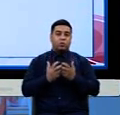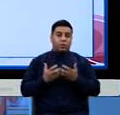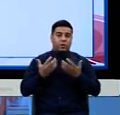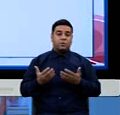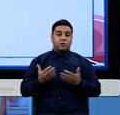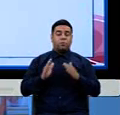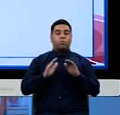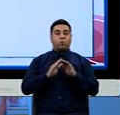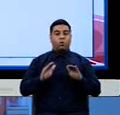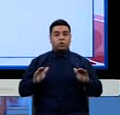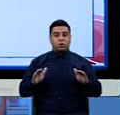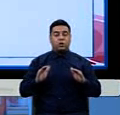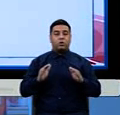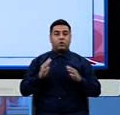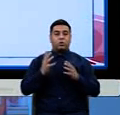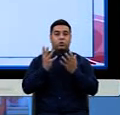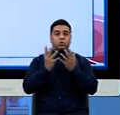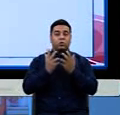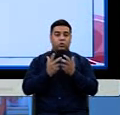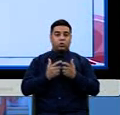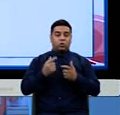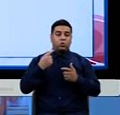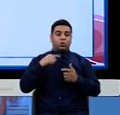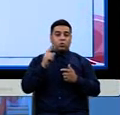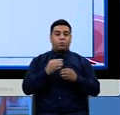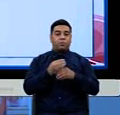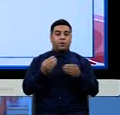Bolajonlar, mana sonlar nuri berilgan.